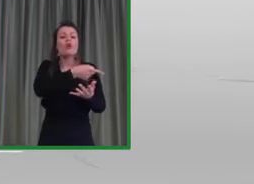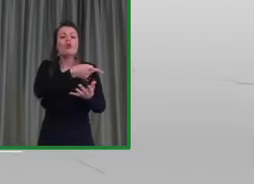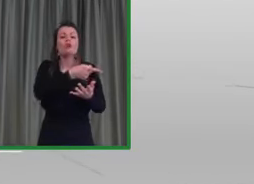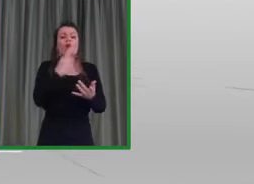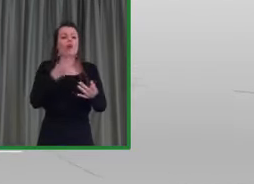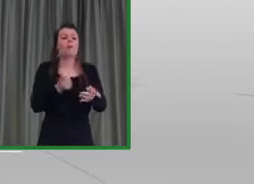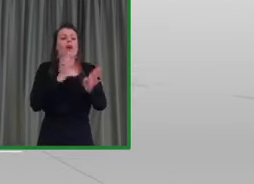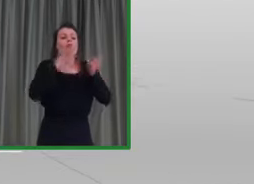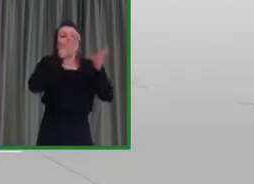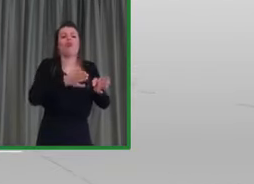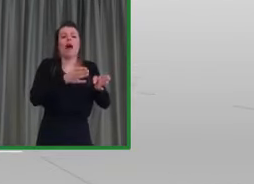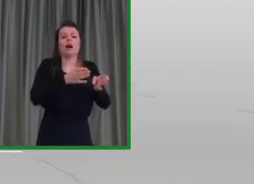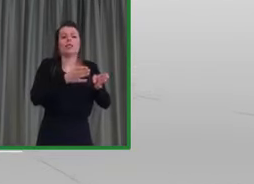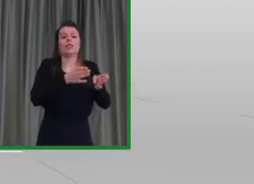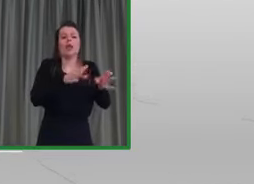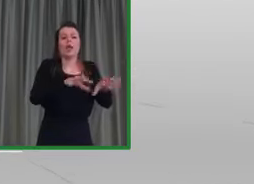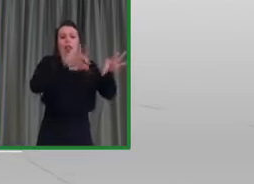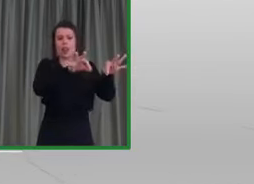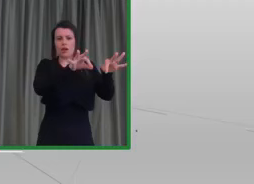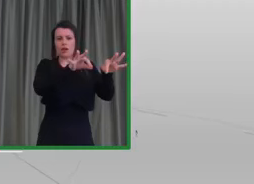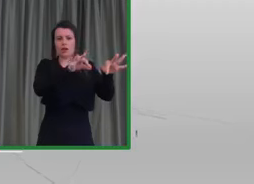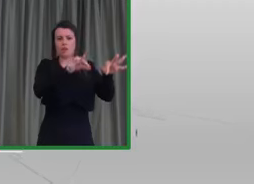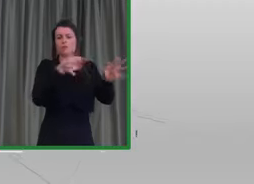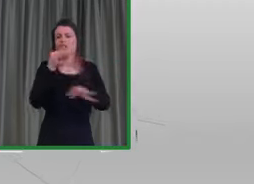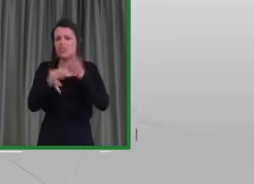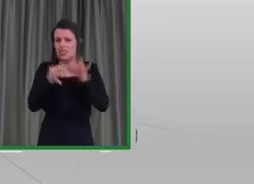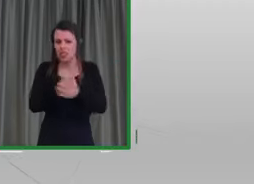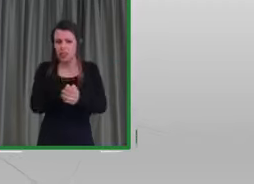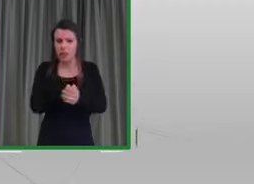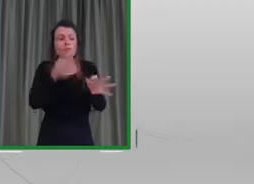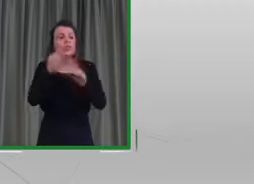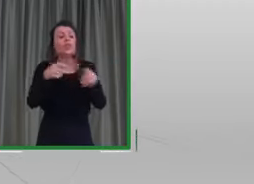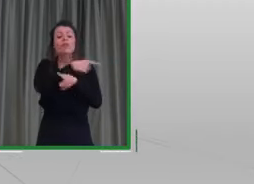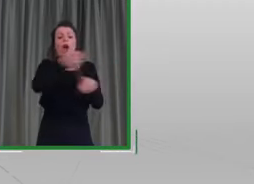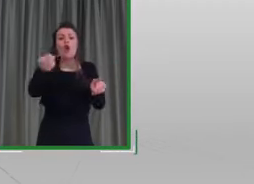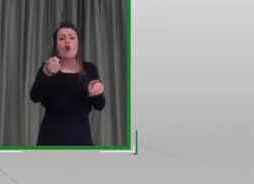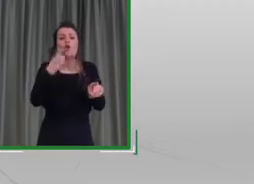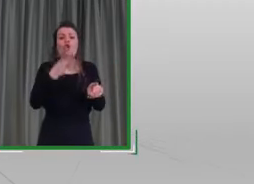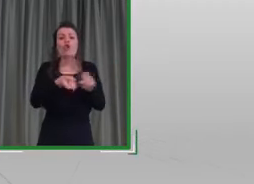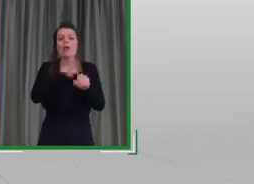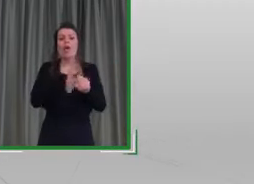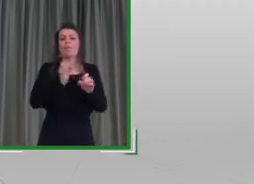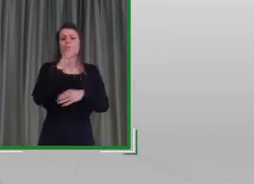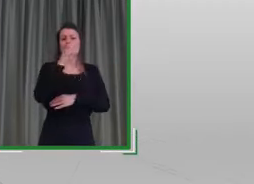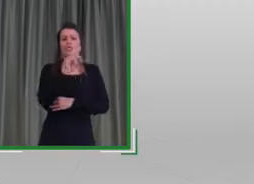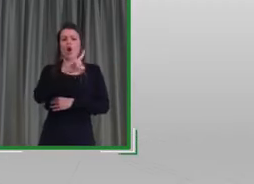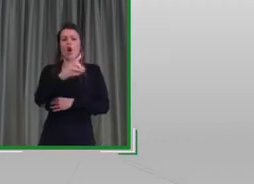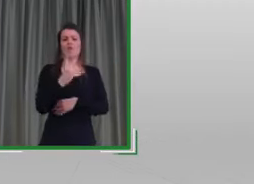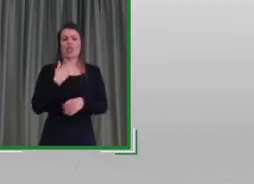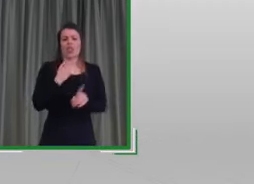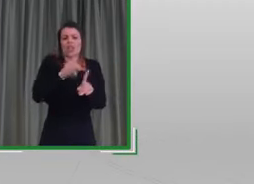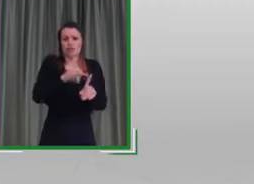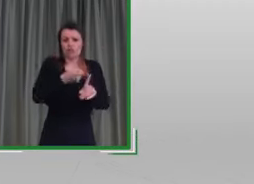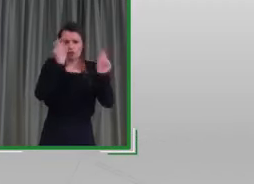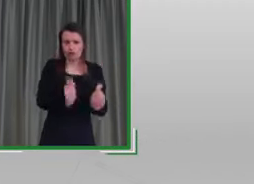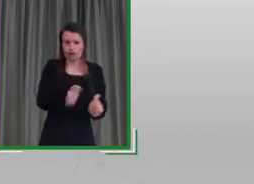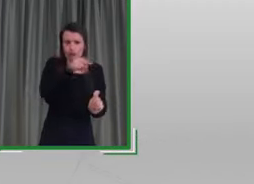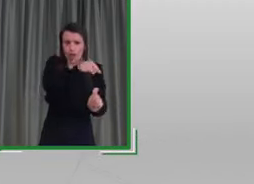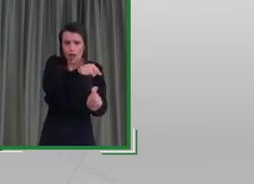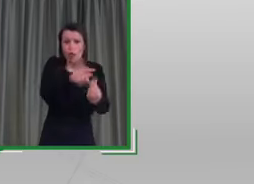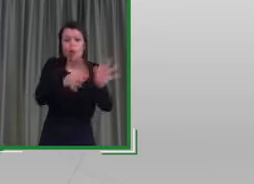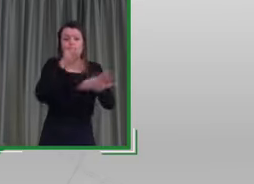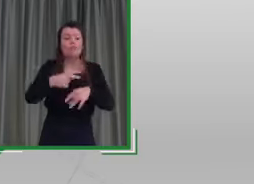essendo entrati in emergenza covi di non dovranno rispettare i termini dell'avvio di fase di sviluppo quindi viene tutto